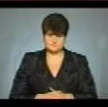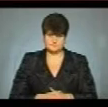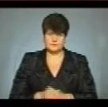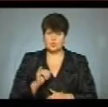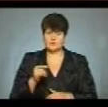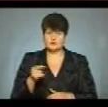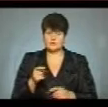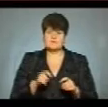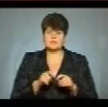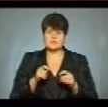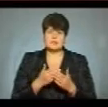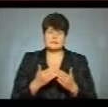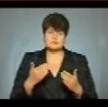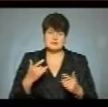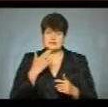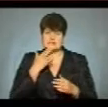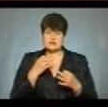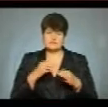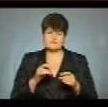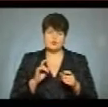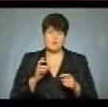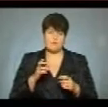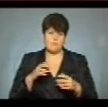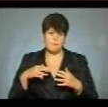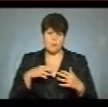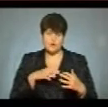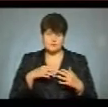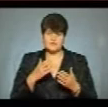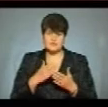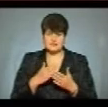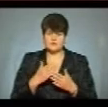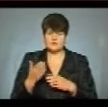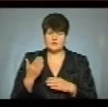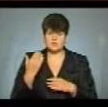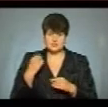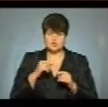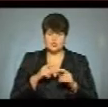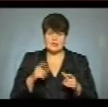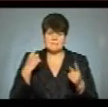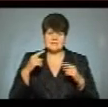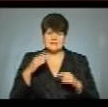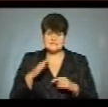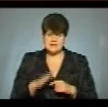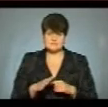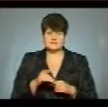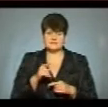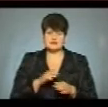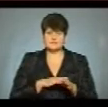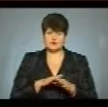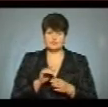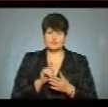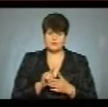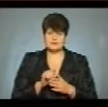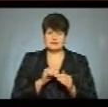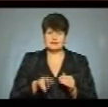У Тернополі відкрили музей національно-визвольної боротьби. Він діє в приміщенні колишньої школи мистецтв. За словами виконувача обов'язків директора